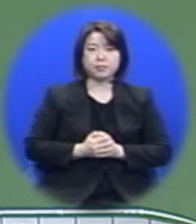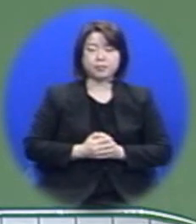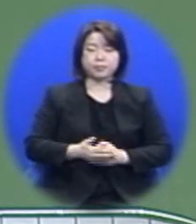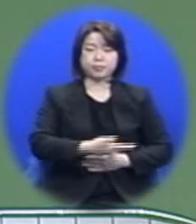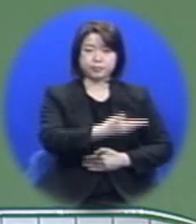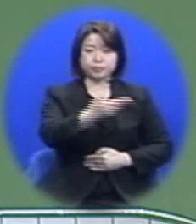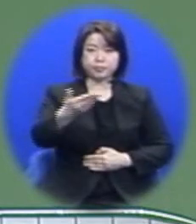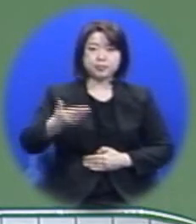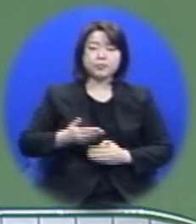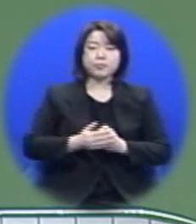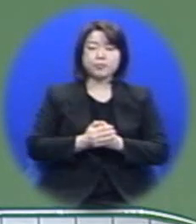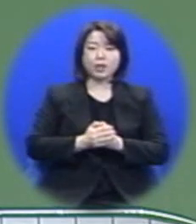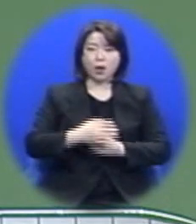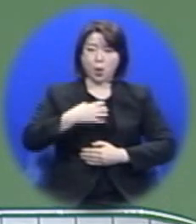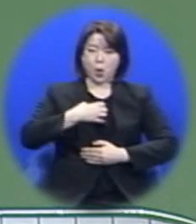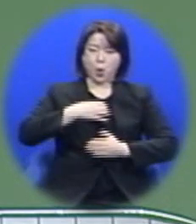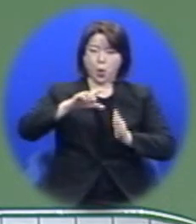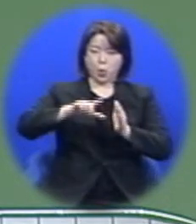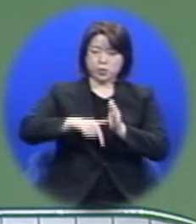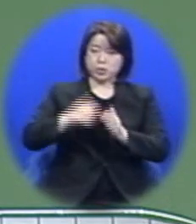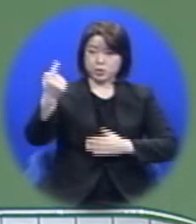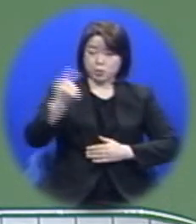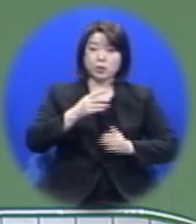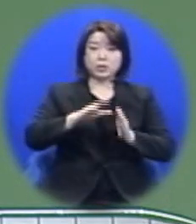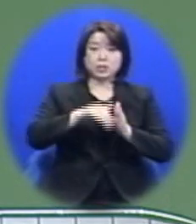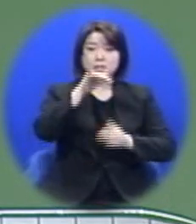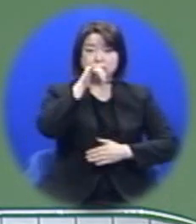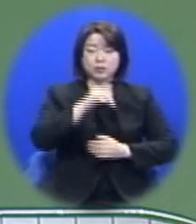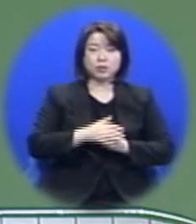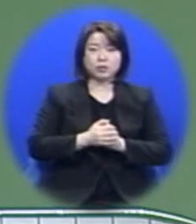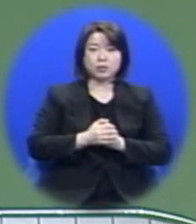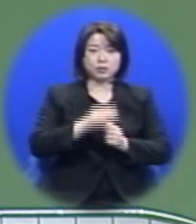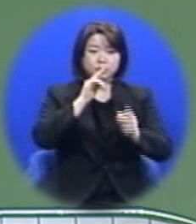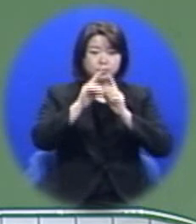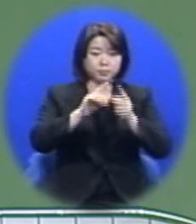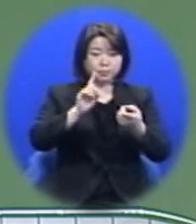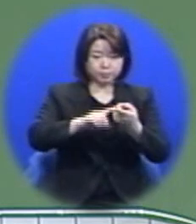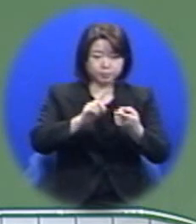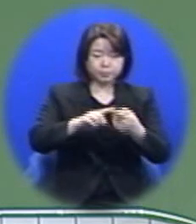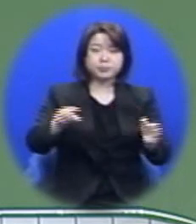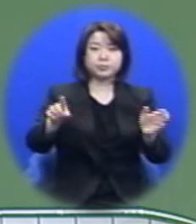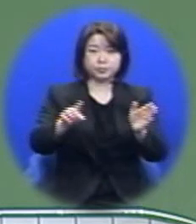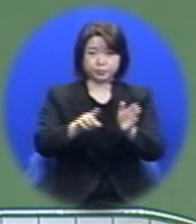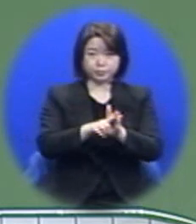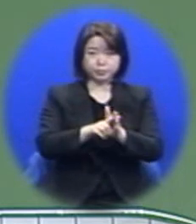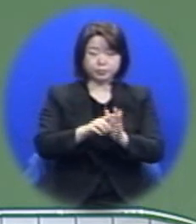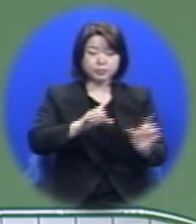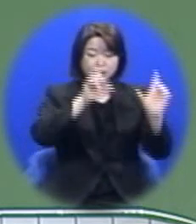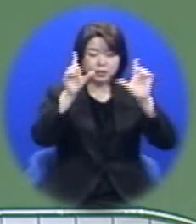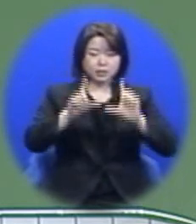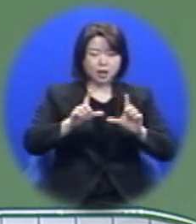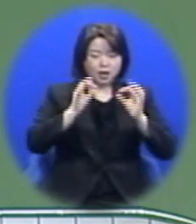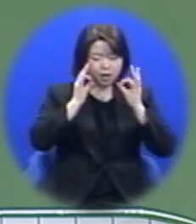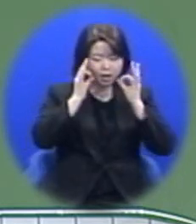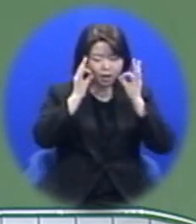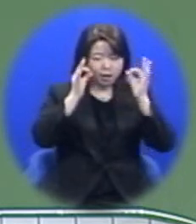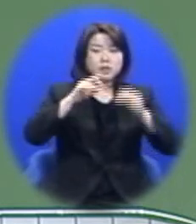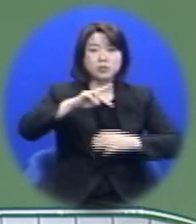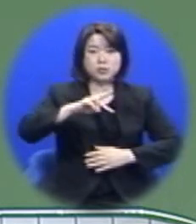여러분, 위기가 올 때가 있습니다. 말씀을 그대로 믿고 그렇게 살아보려고 해도